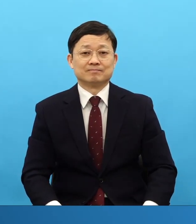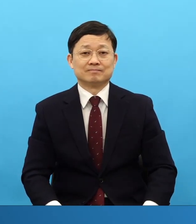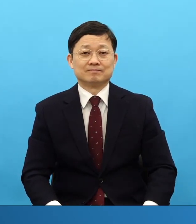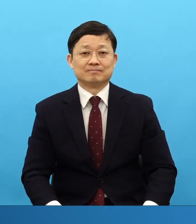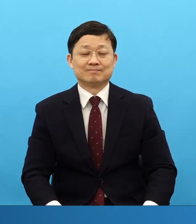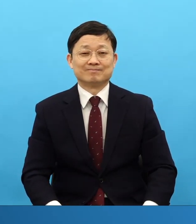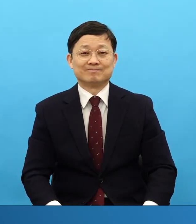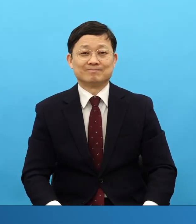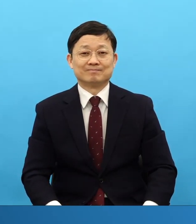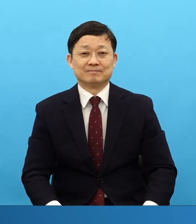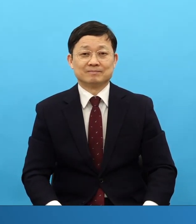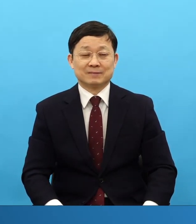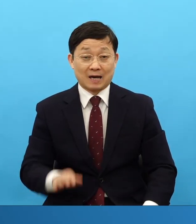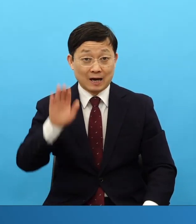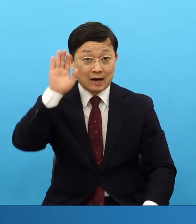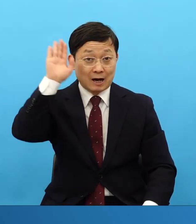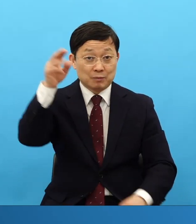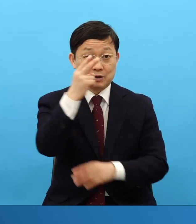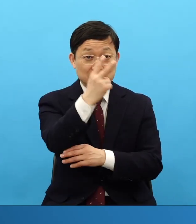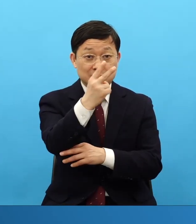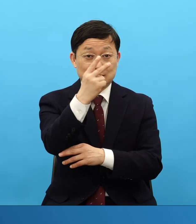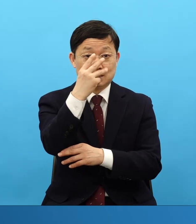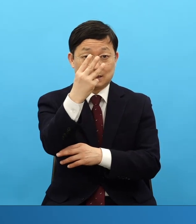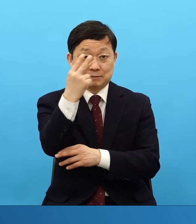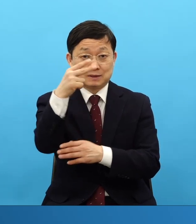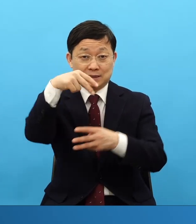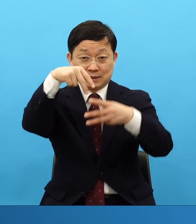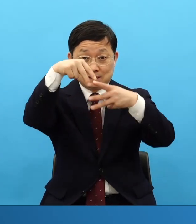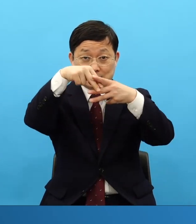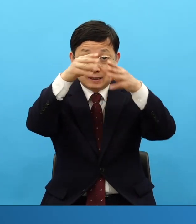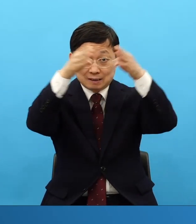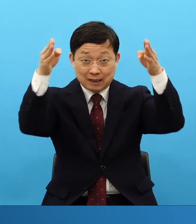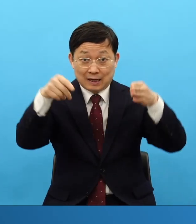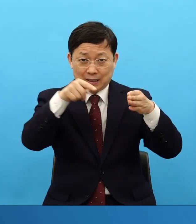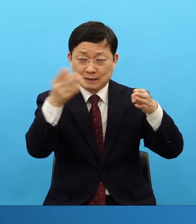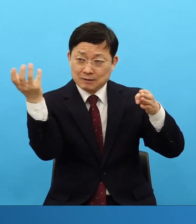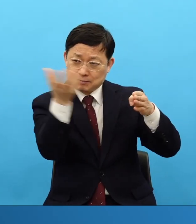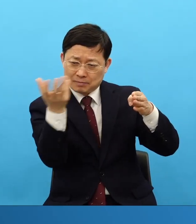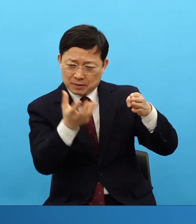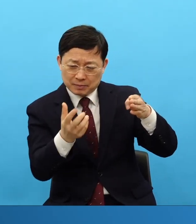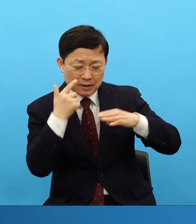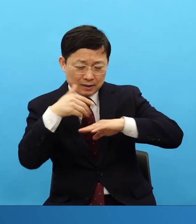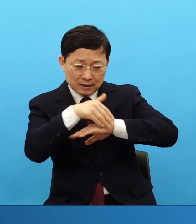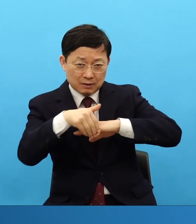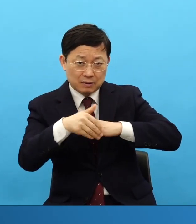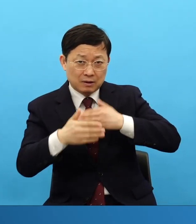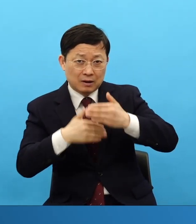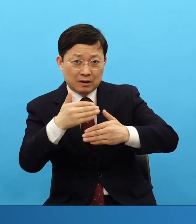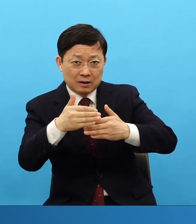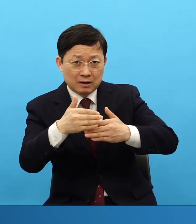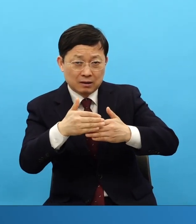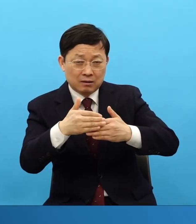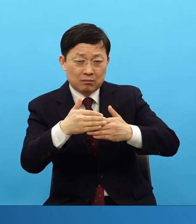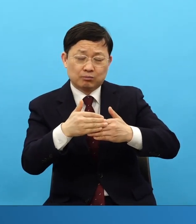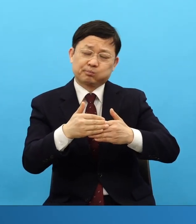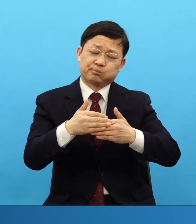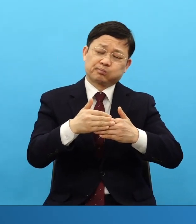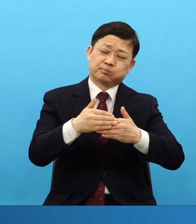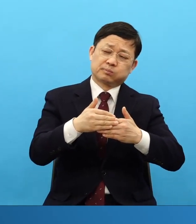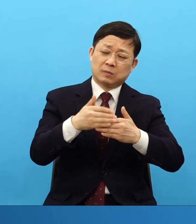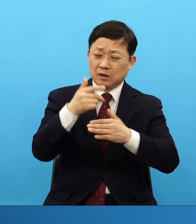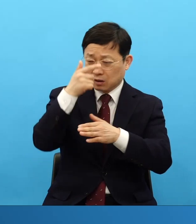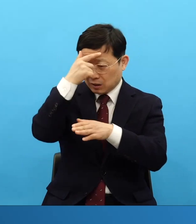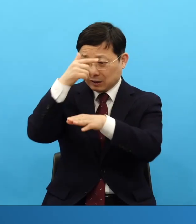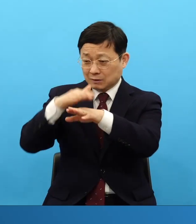237 센터에서는 그걸 해보려고 합니다. And because I know the people who have experience, I'm going to do that with 전에부터 the 237 계속 하려고 center. 하는데 집회만 되지